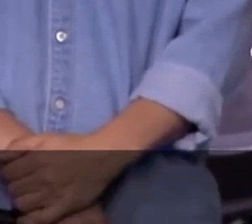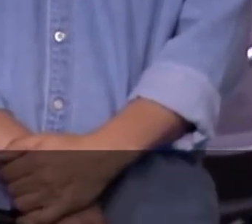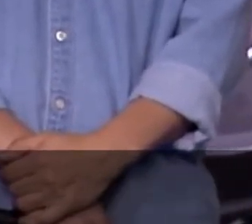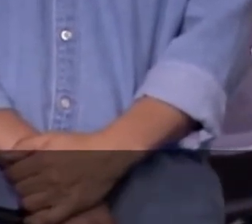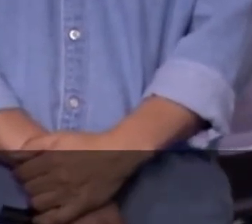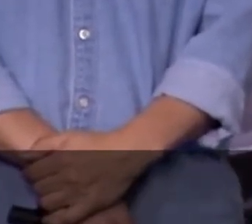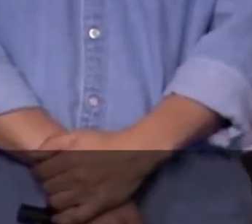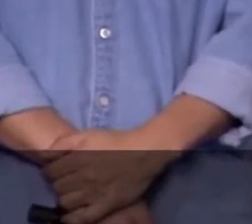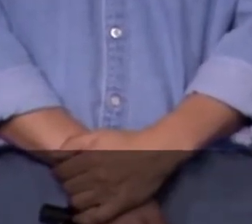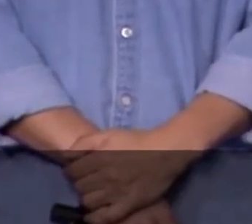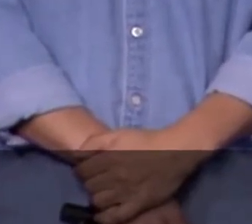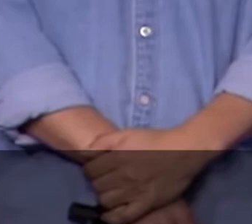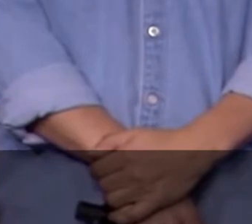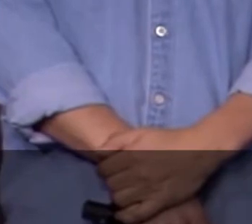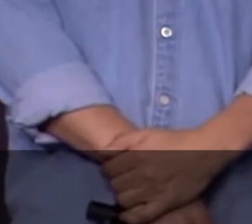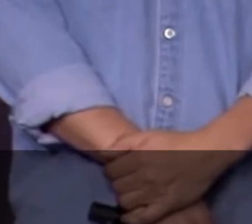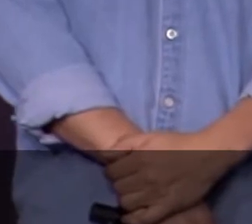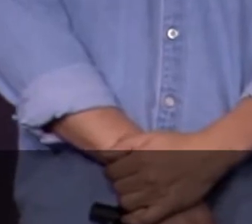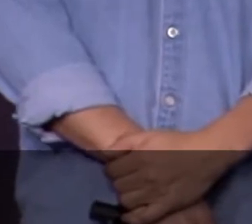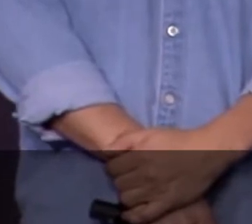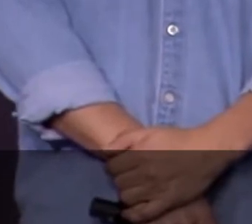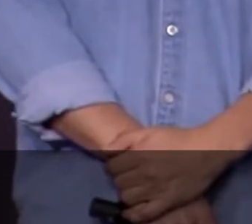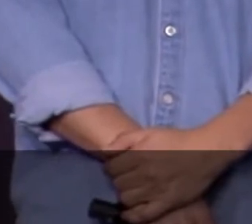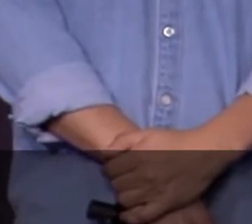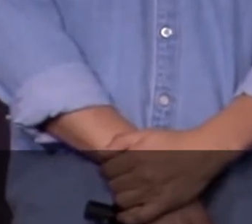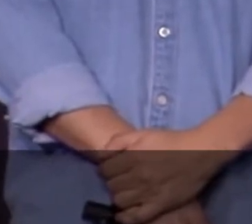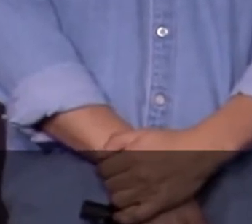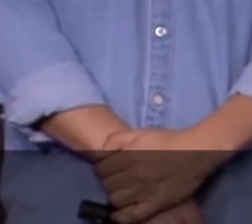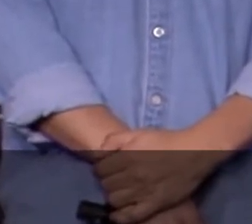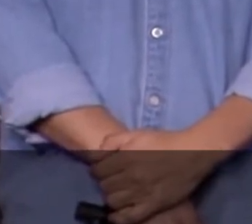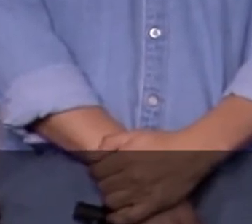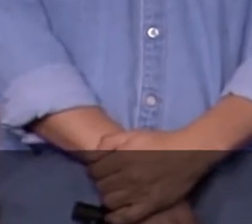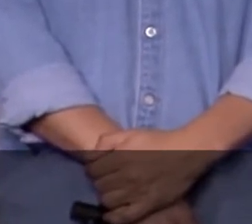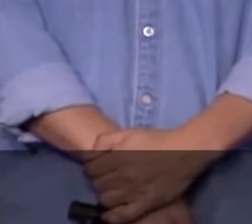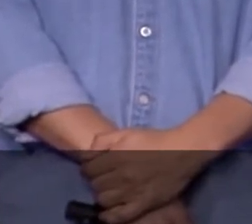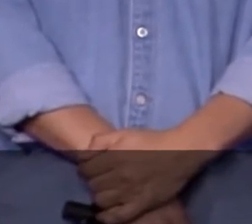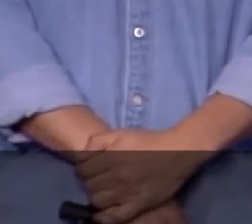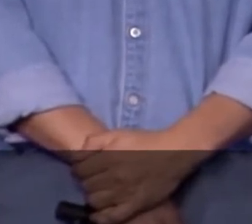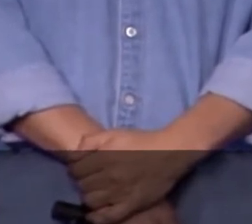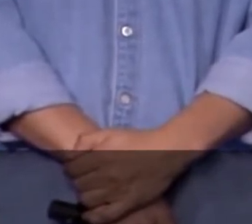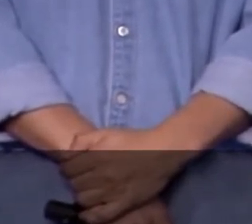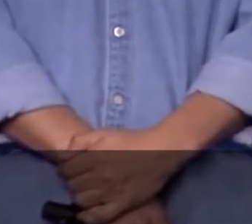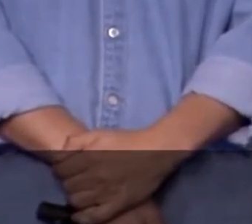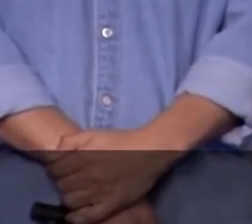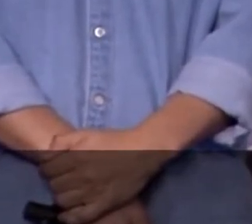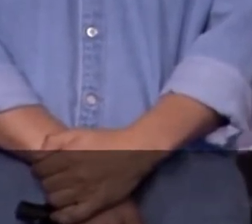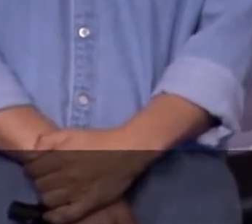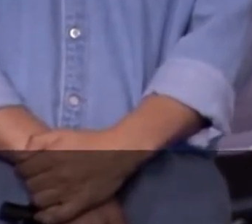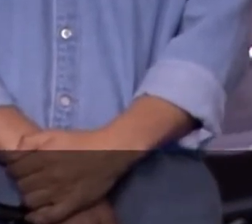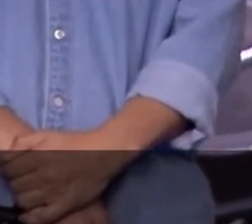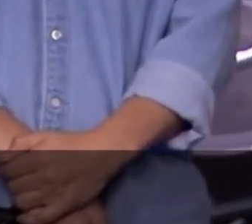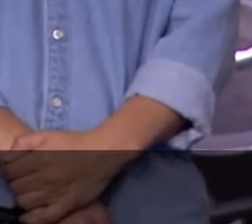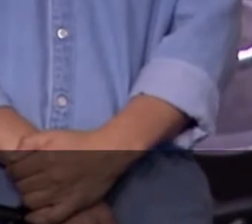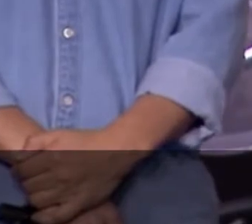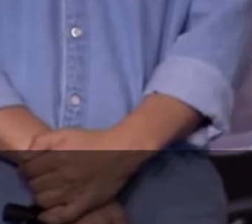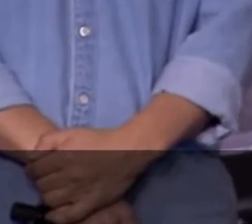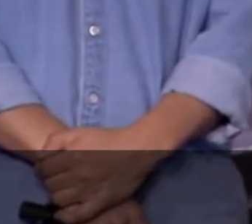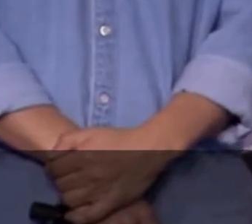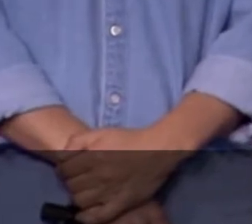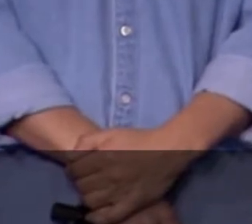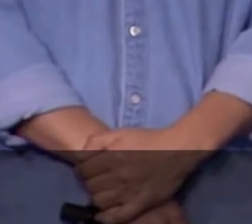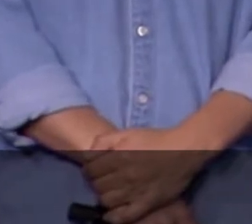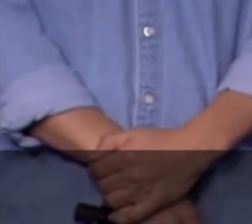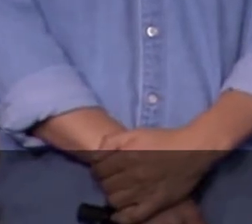hand, and I said my last goodbye,